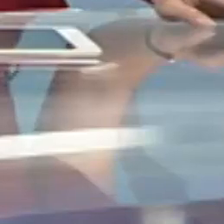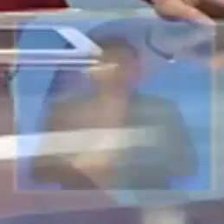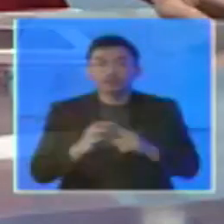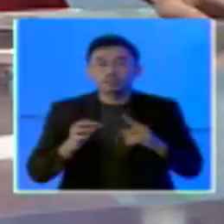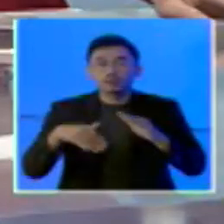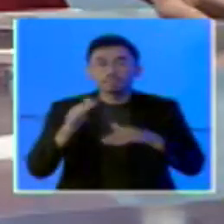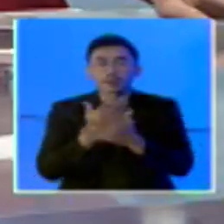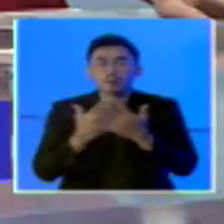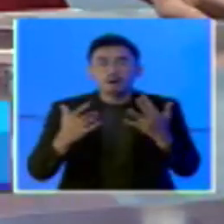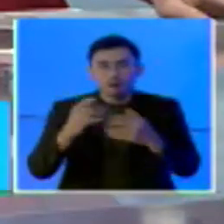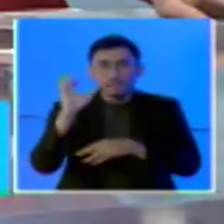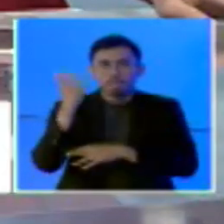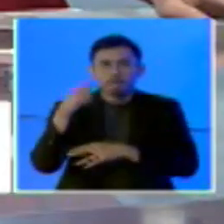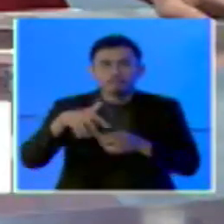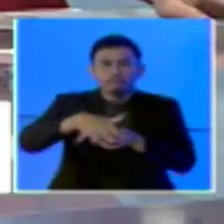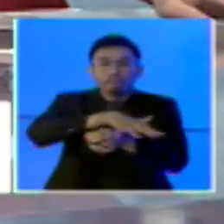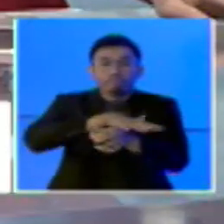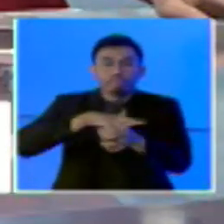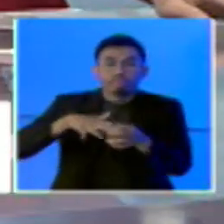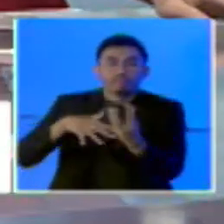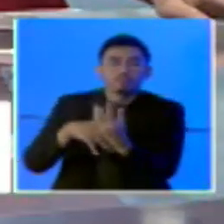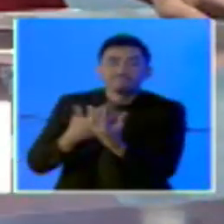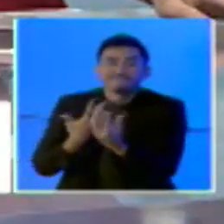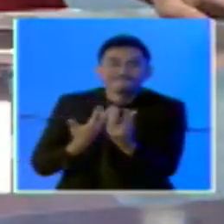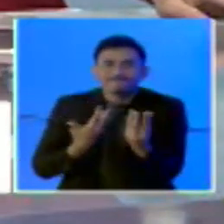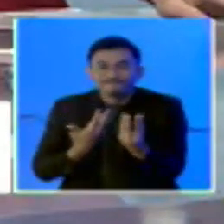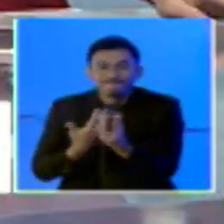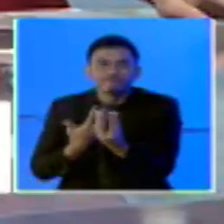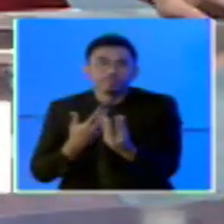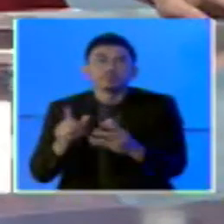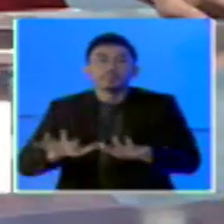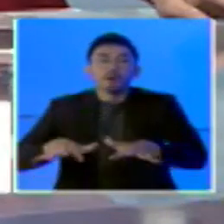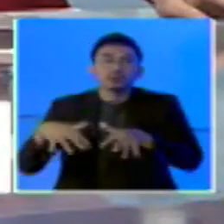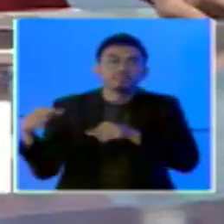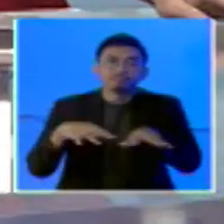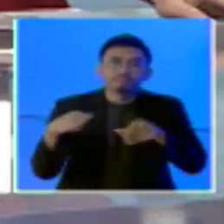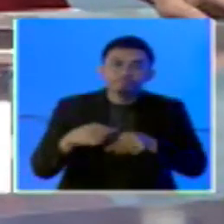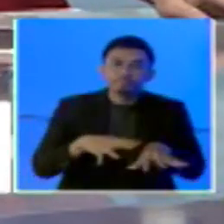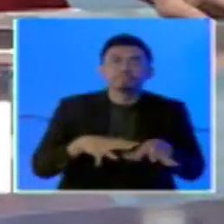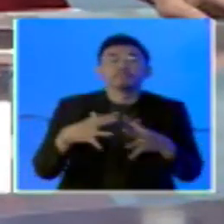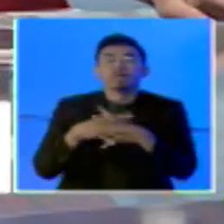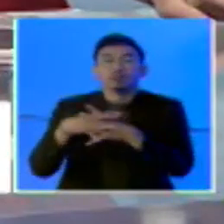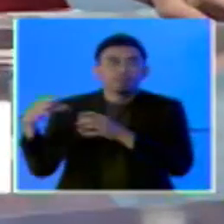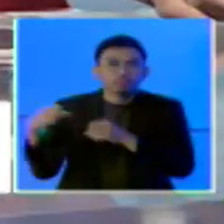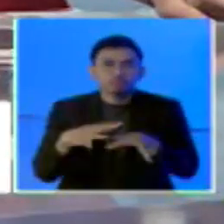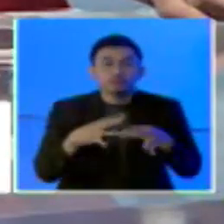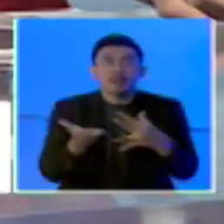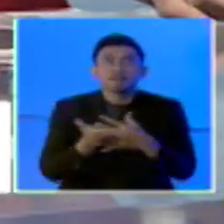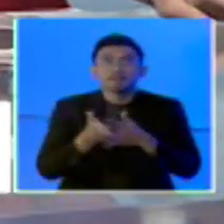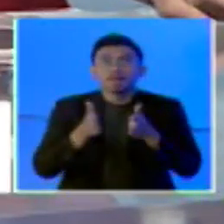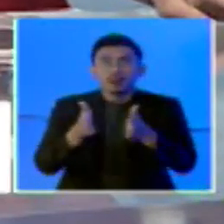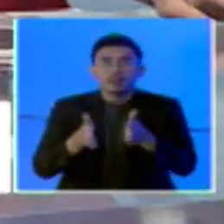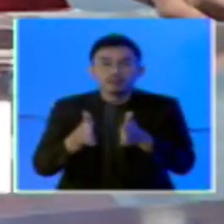Ratusan warga di Lebak, Banten terisolir akibat dampak banjir bandang dan longsor yang melanda. Akses menuju lokasi masih sulit untuk ditempuh